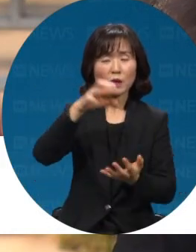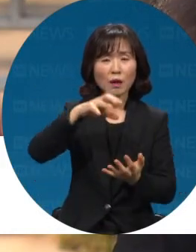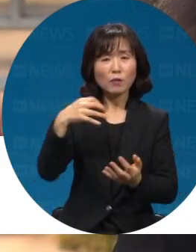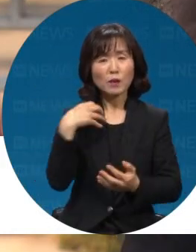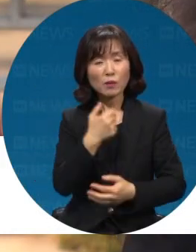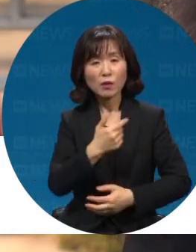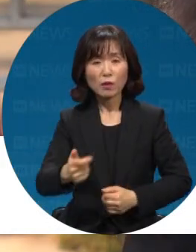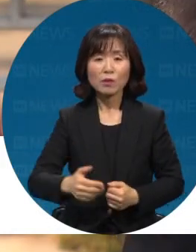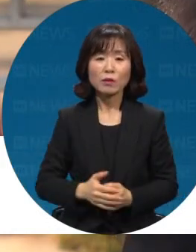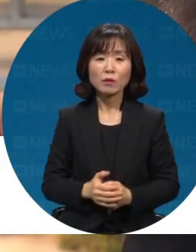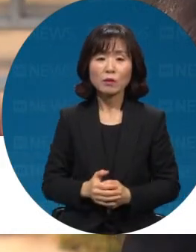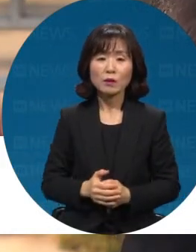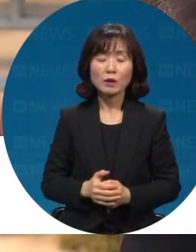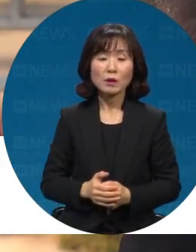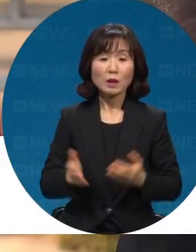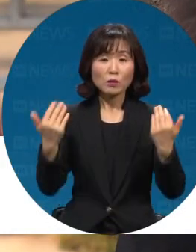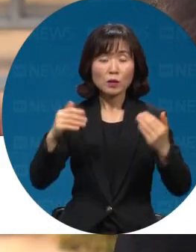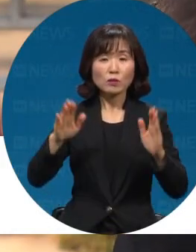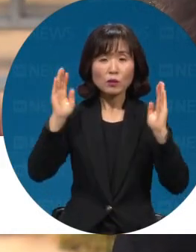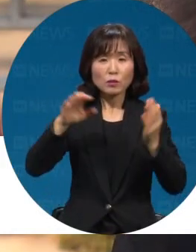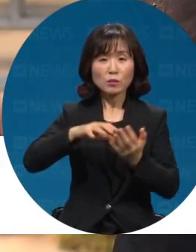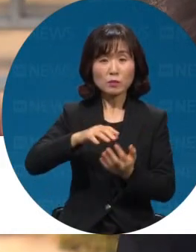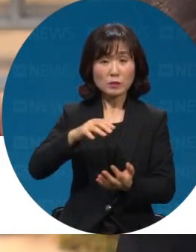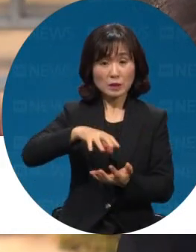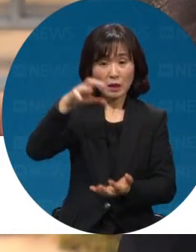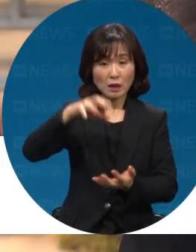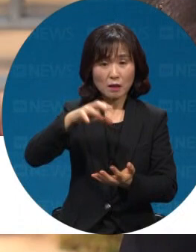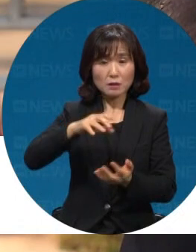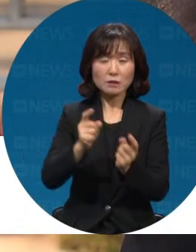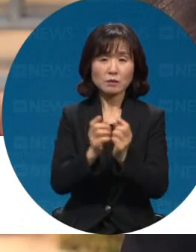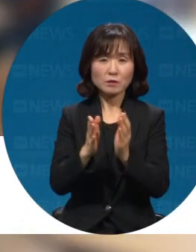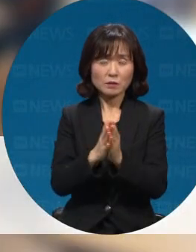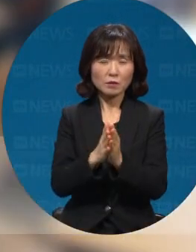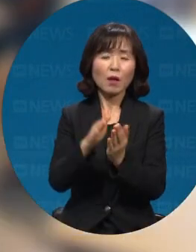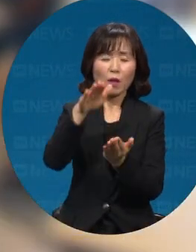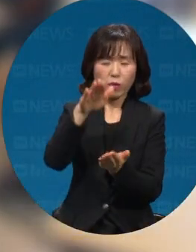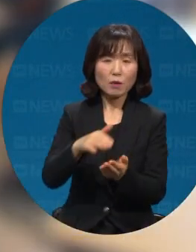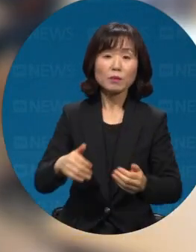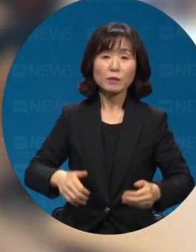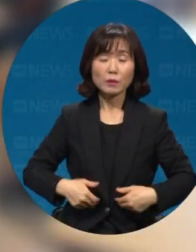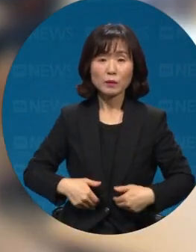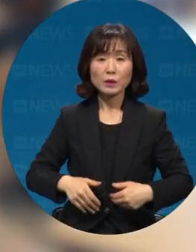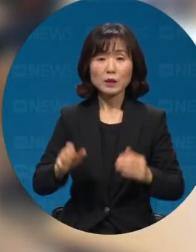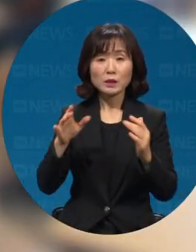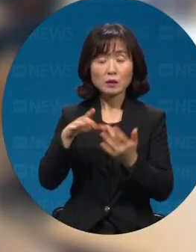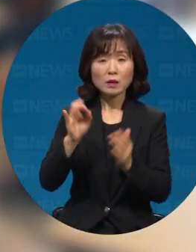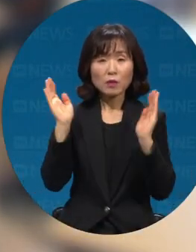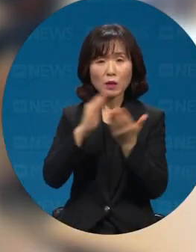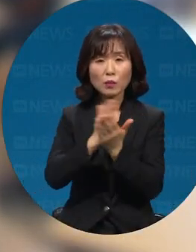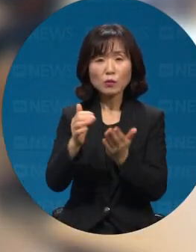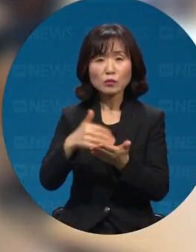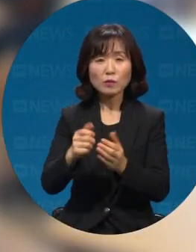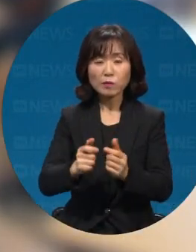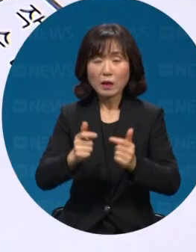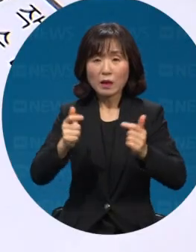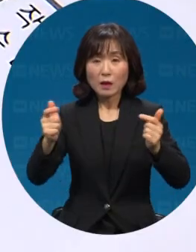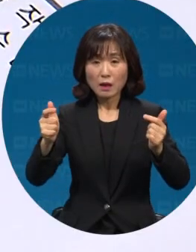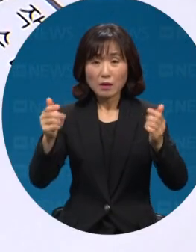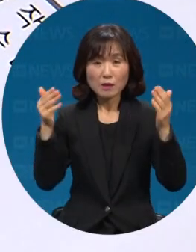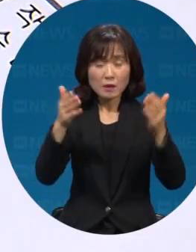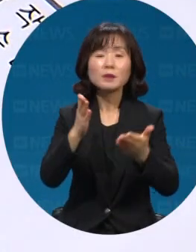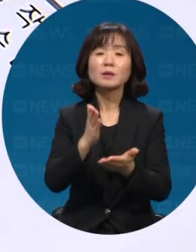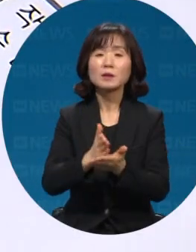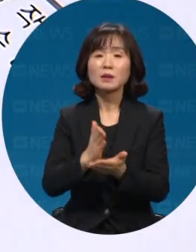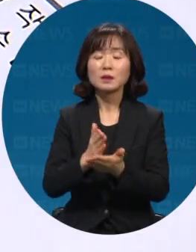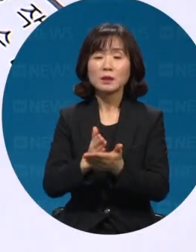편입니다 현장에 수 없는 부담을 실질적으로 줄여야 할 것입니다 또 선택과목을 과목수 만 늘리는 데 치중할 게